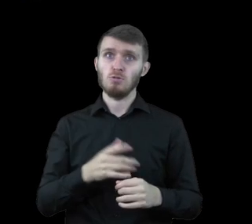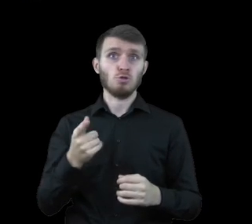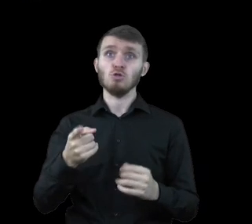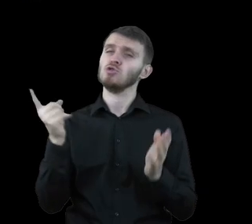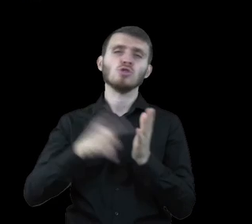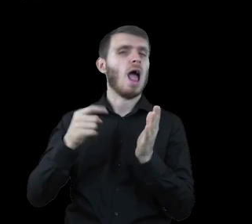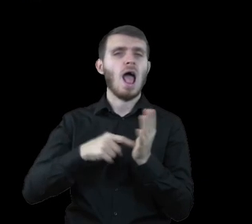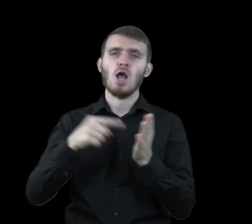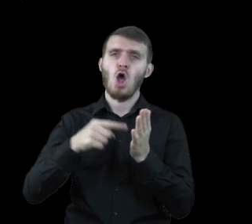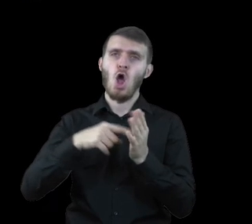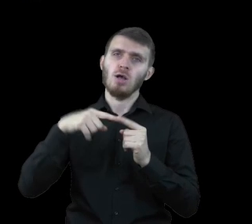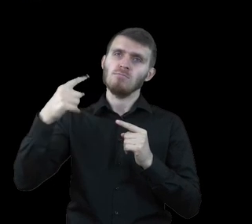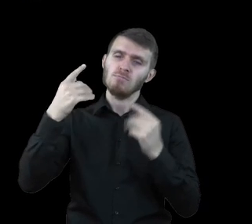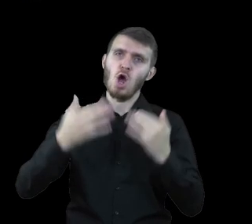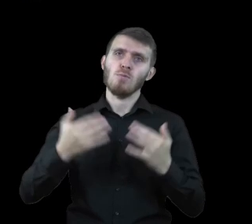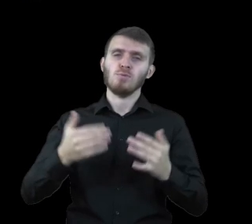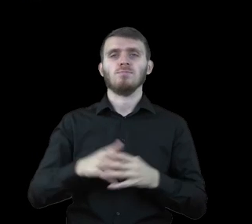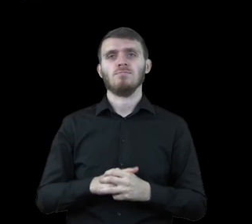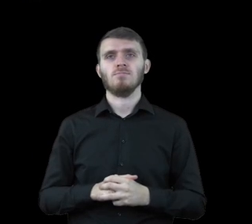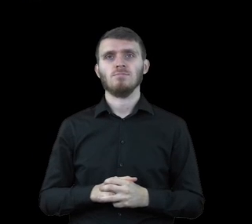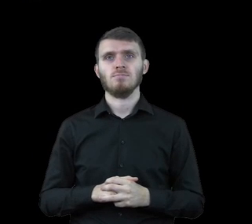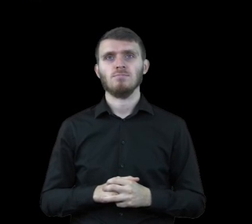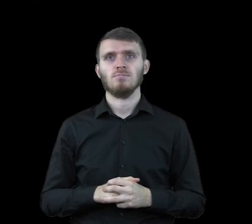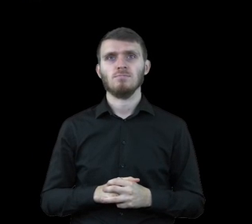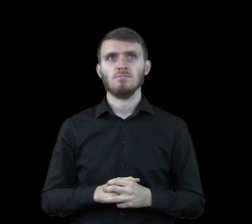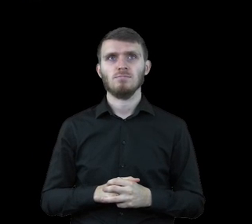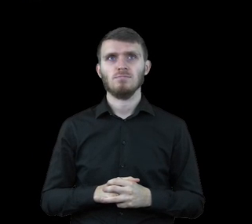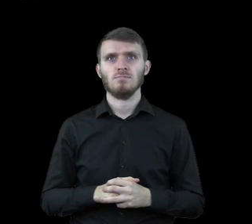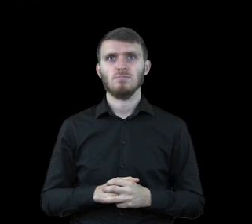twierdzenia. Twierdzenia Pitagorasa.